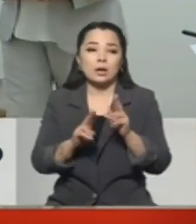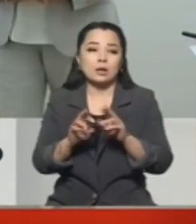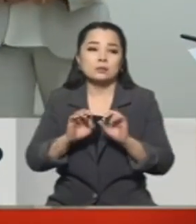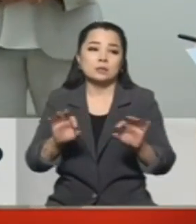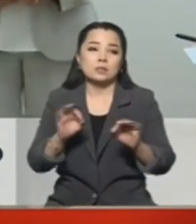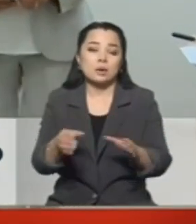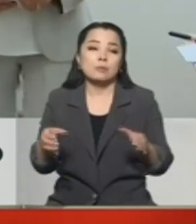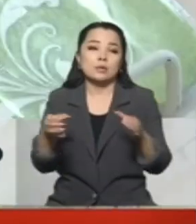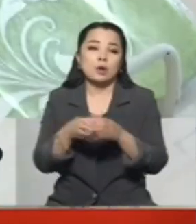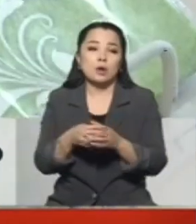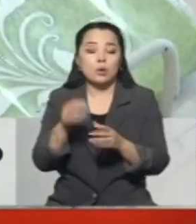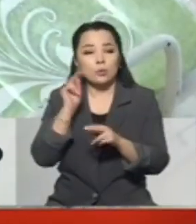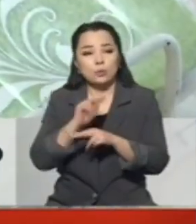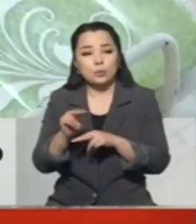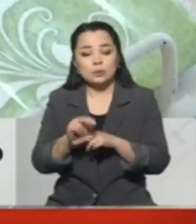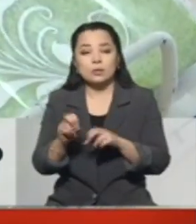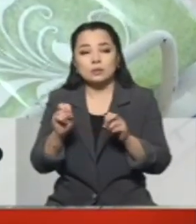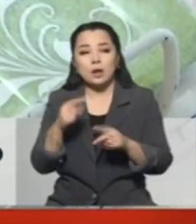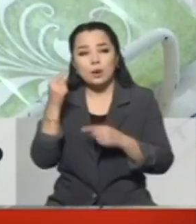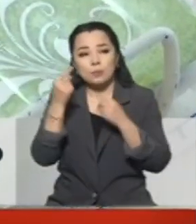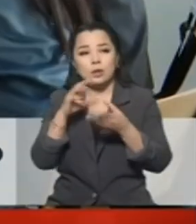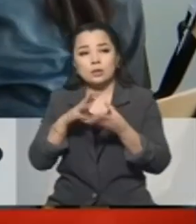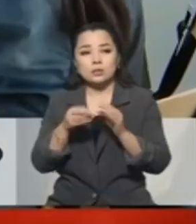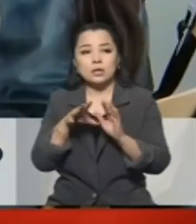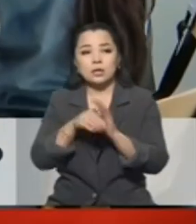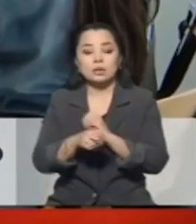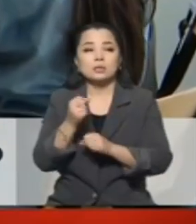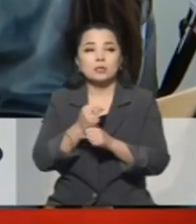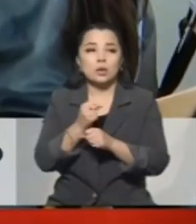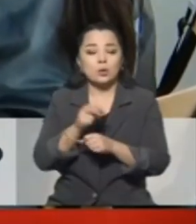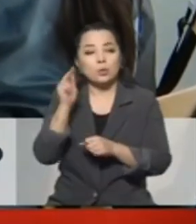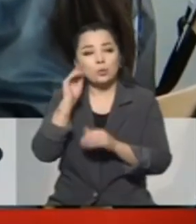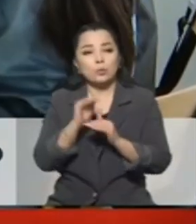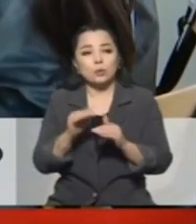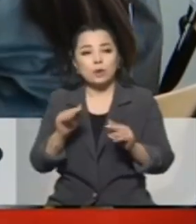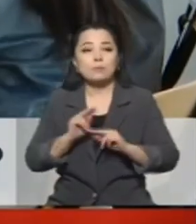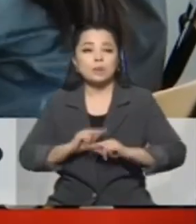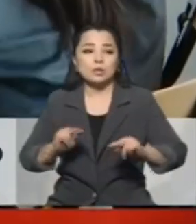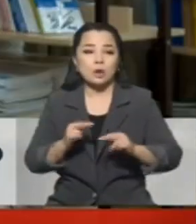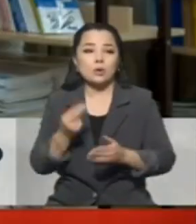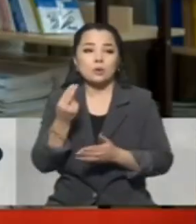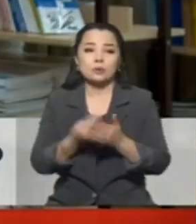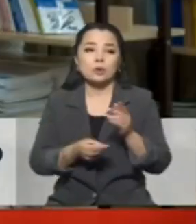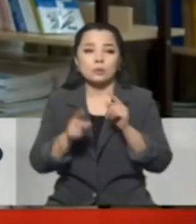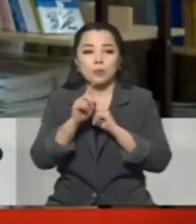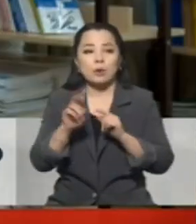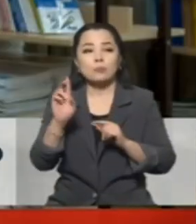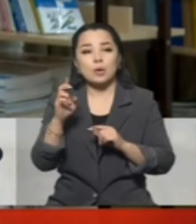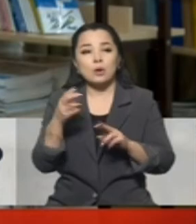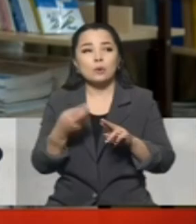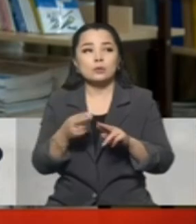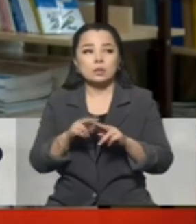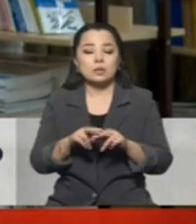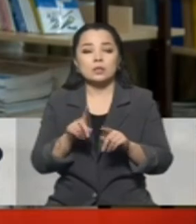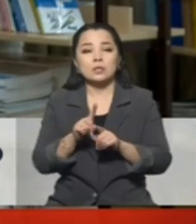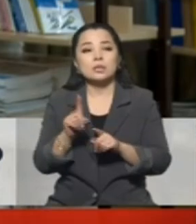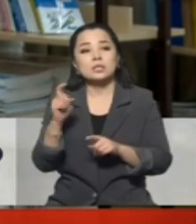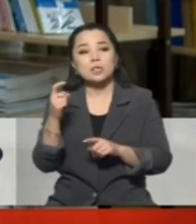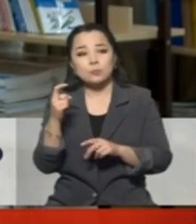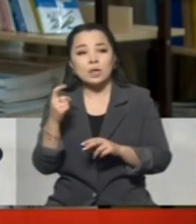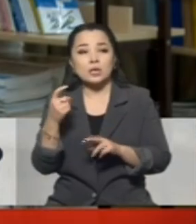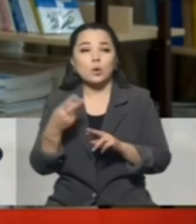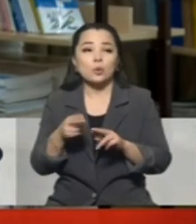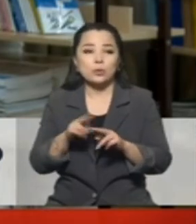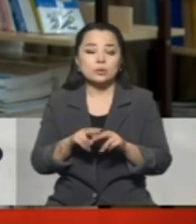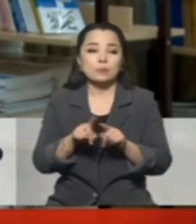айтуынша, біріктіріп және оқу пәндерінің мазмұнын кіріктіріп оқытқаннан оқушы да педагог та ұтылмайды. Биология деп отырғанымыз ол тұнып тұрған химия, ал химия